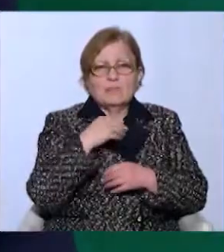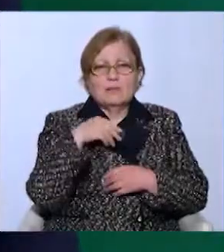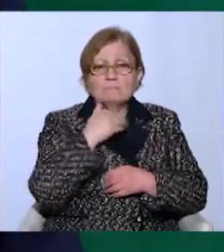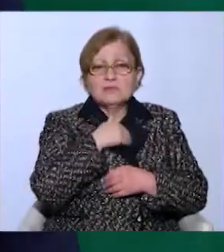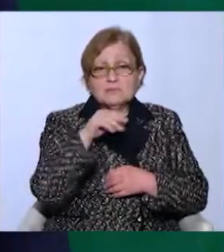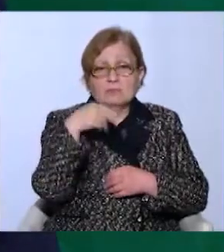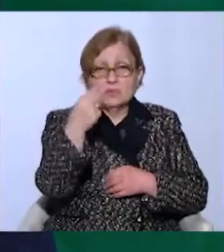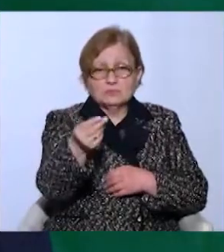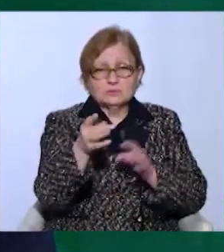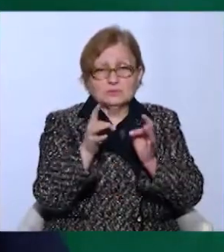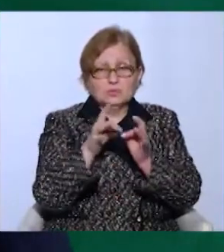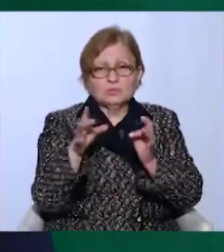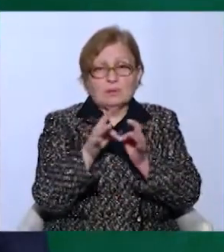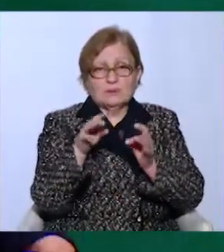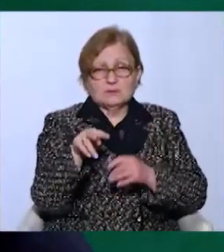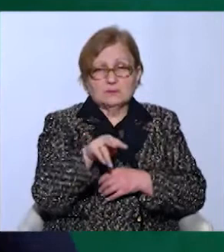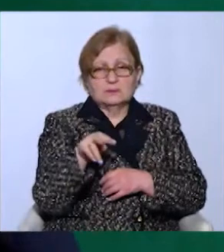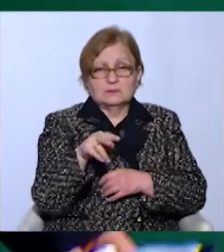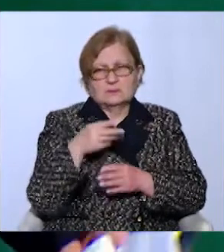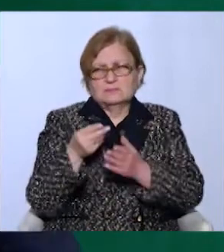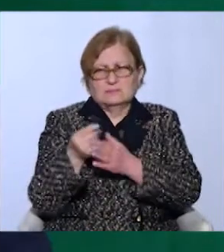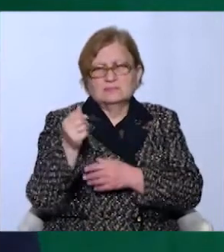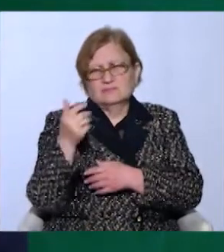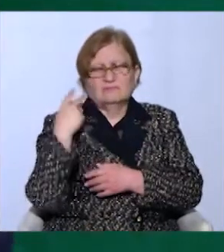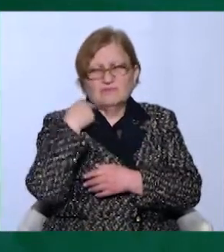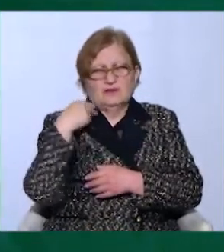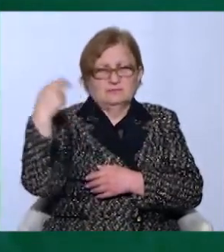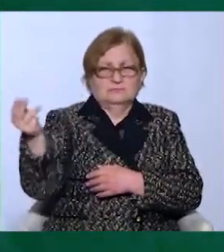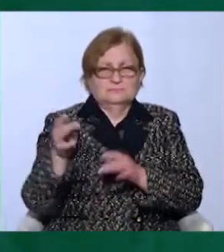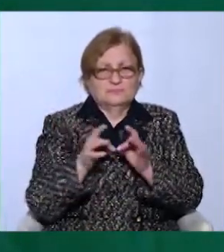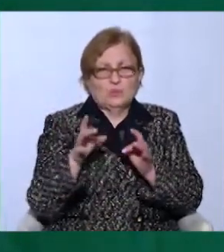ლარი მიშაცები მაქ გადასახდელი მაქ ვიღაცისთვის სამშობლობა აქ